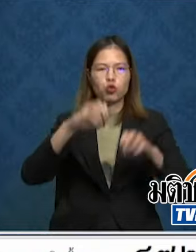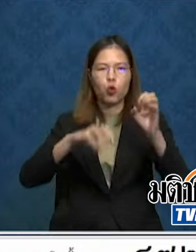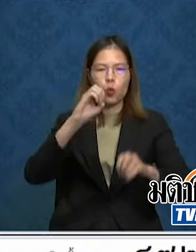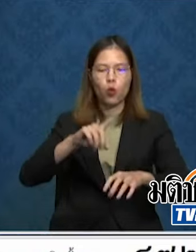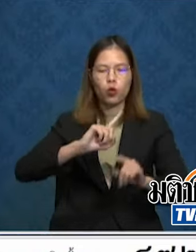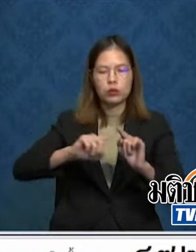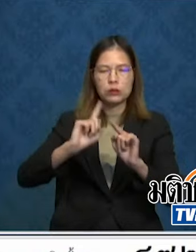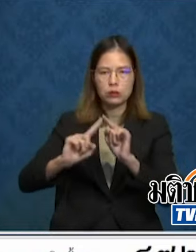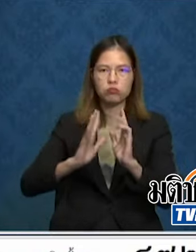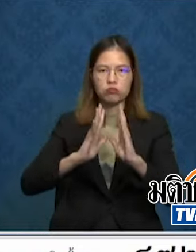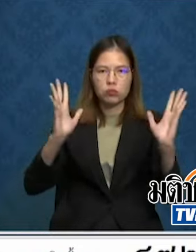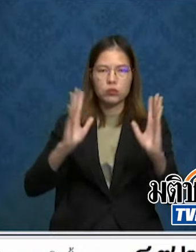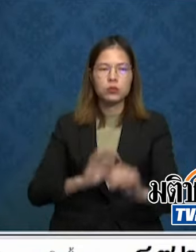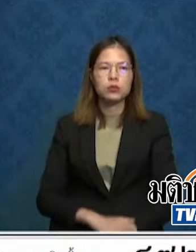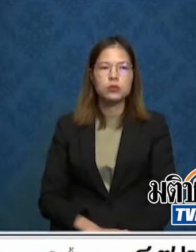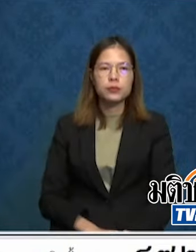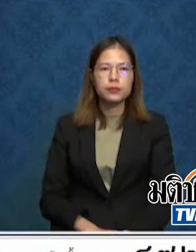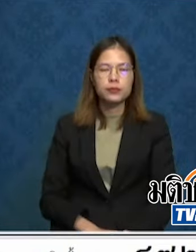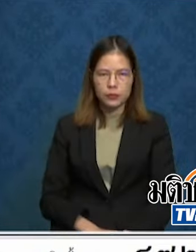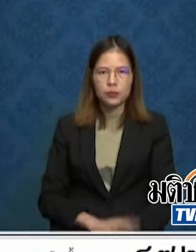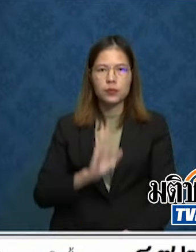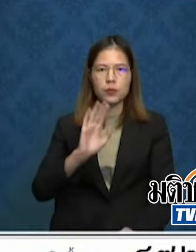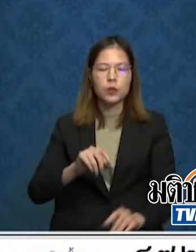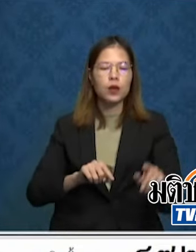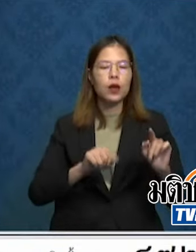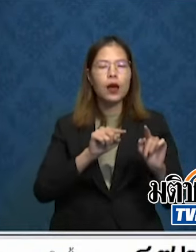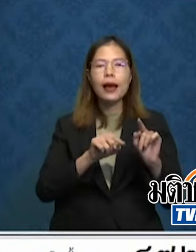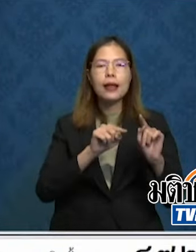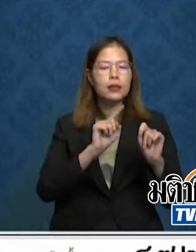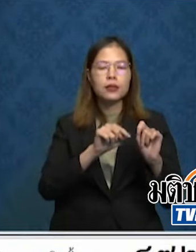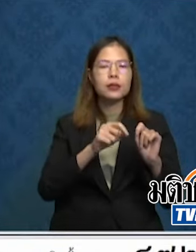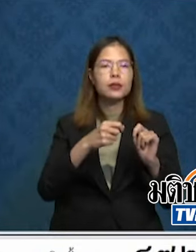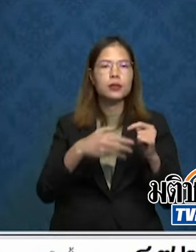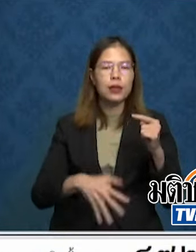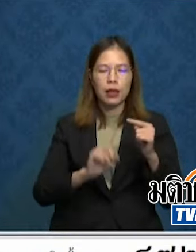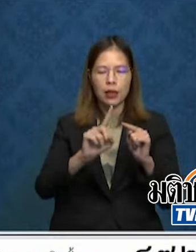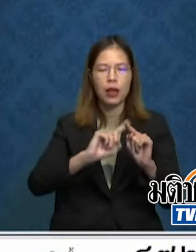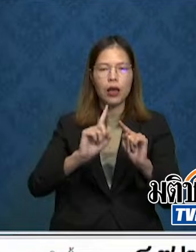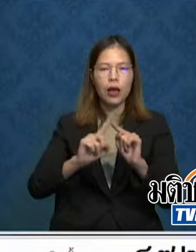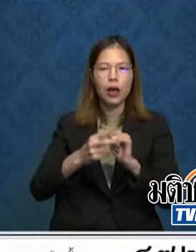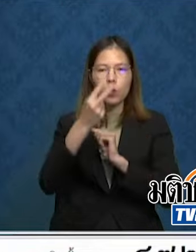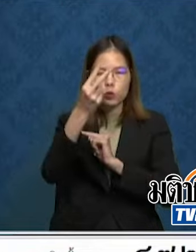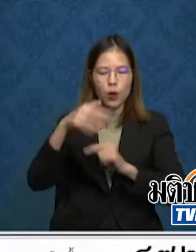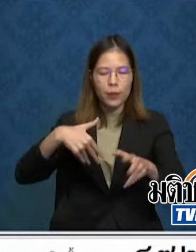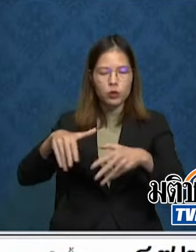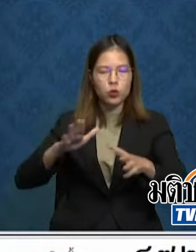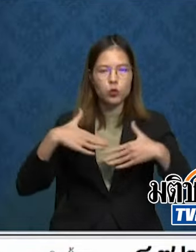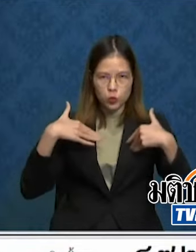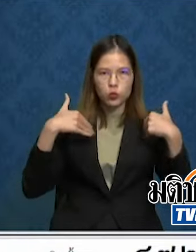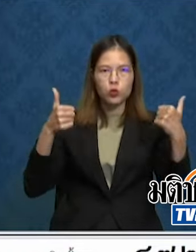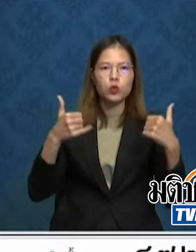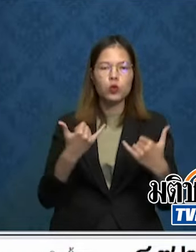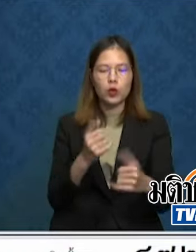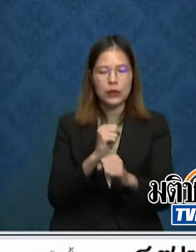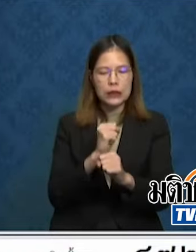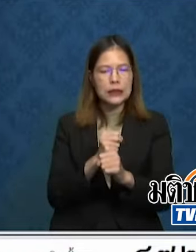นะครับไปยัง2เขตครับก็คือเขต3วานะครับก็เขตมีนบุรีท่านช่วยกันแข่งกันทำงานนะครับจะได้ให้ประชาชนเขามีความสุขมากขึ้นนะครับตอนนี้เขาก็พยายามท